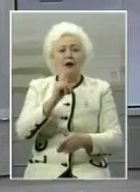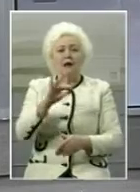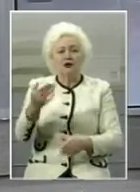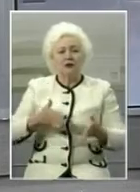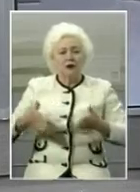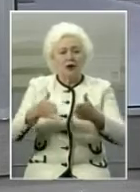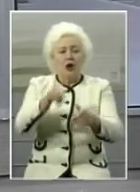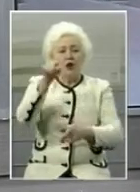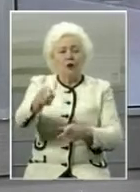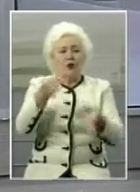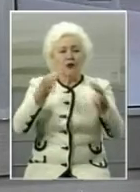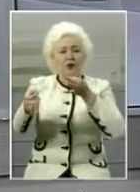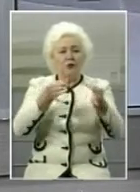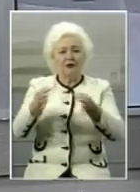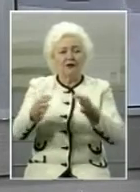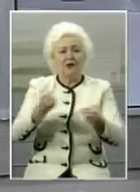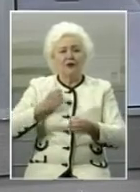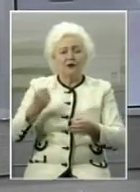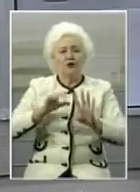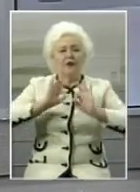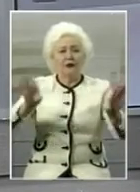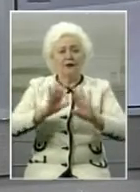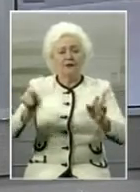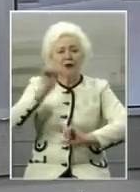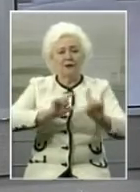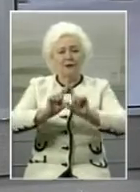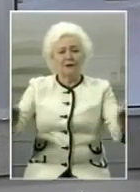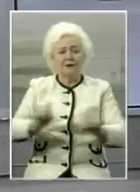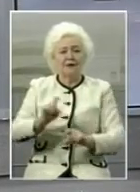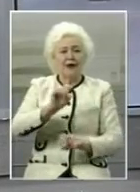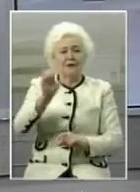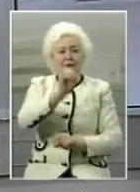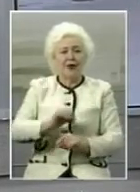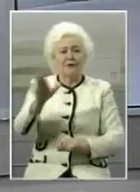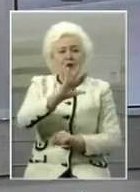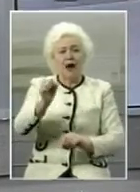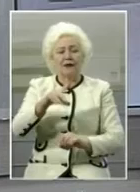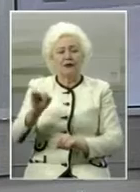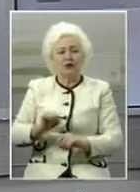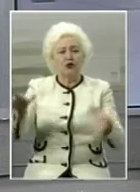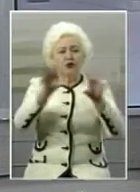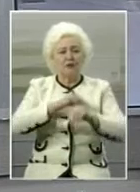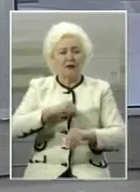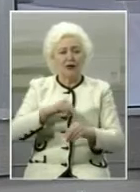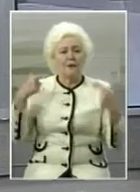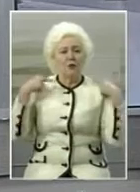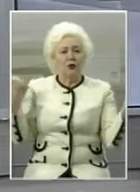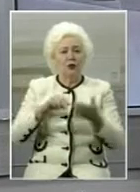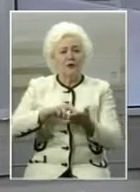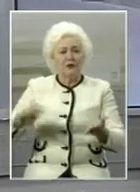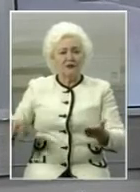протоці прокоментував військовий експерт Інституту євроатлантичного співробітництва, полковник у відставці Ігор